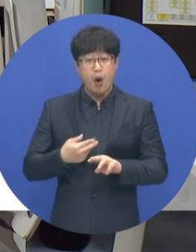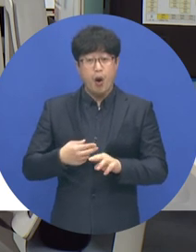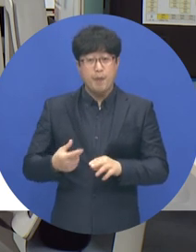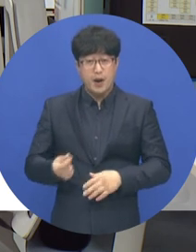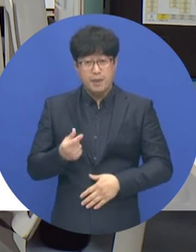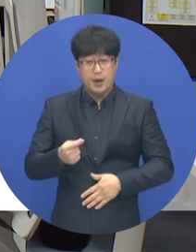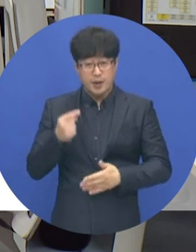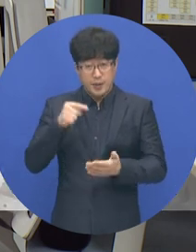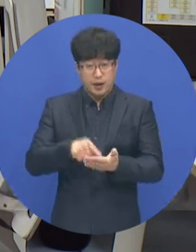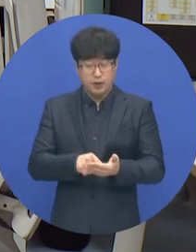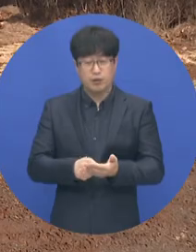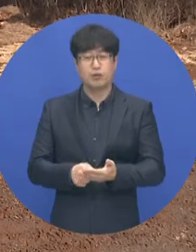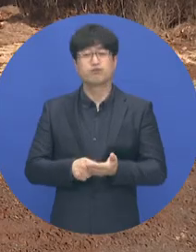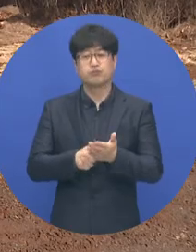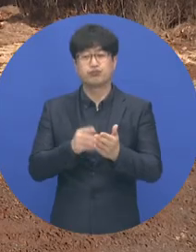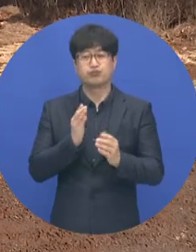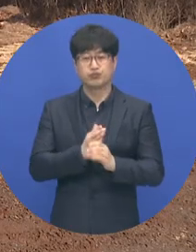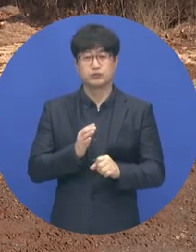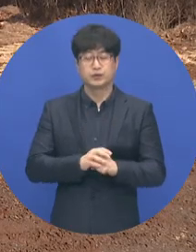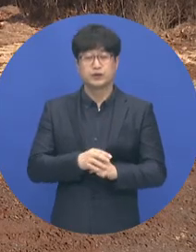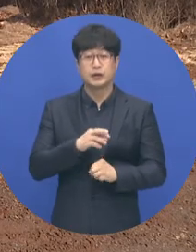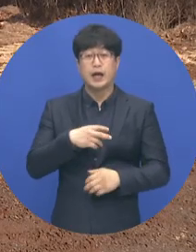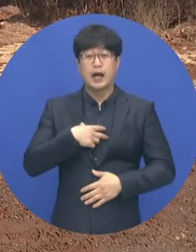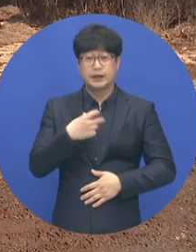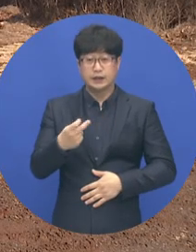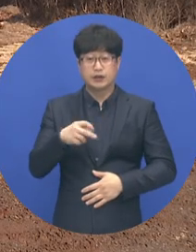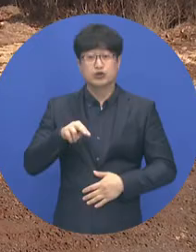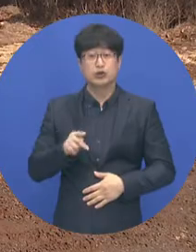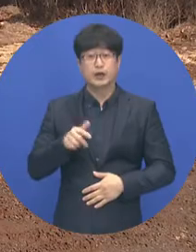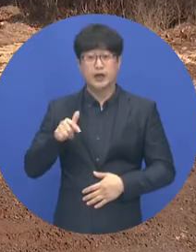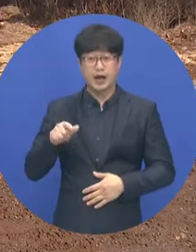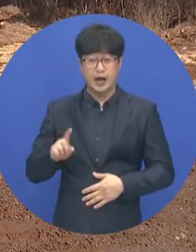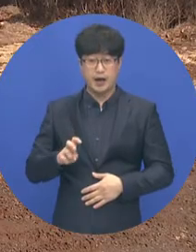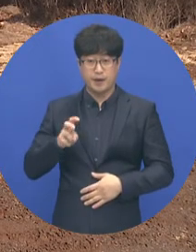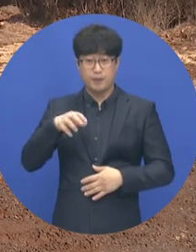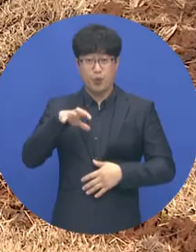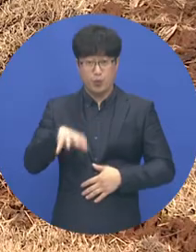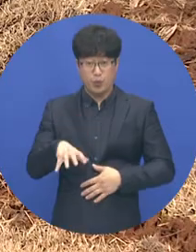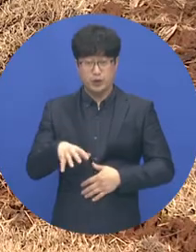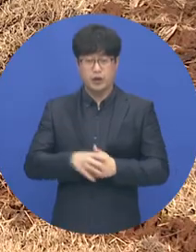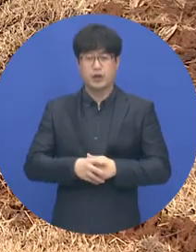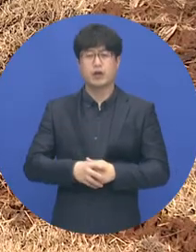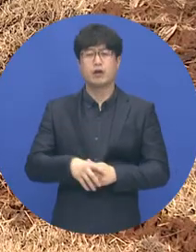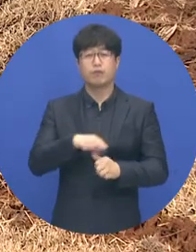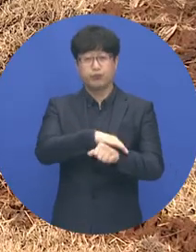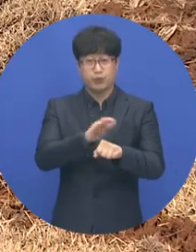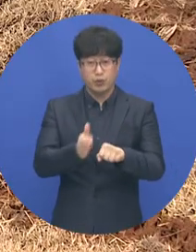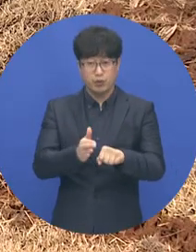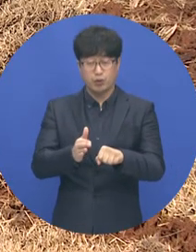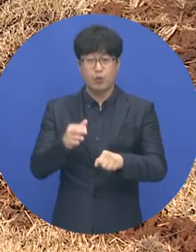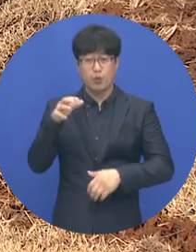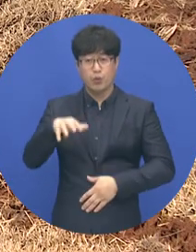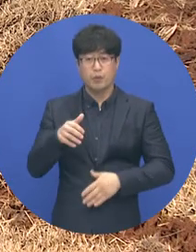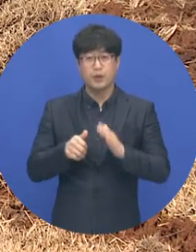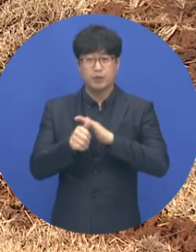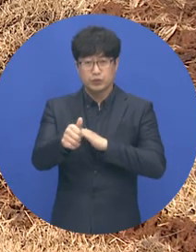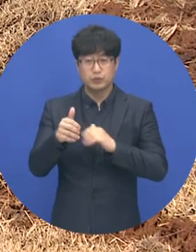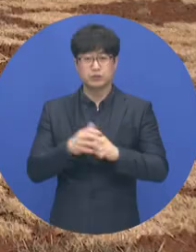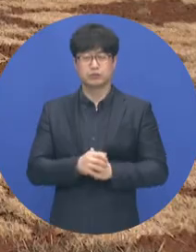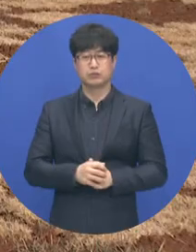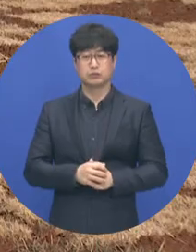수 있도록 지금 건의를 하고 있고요. 안산시 성감동 일대 선감학원 희생자 유해가 매장된 것으로 알려진 곳에